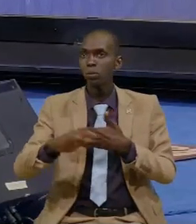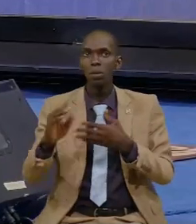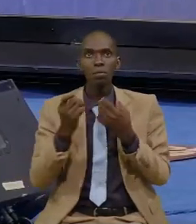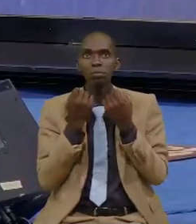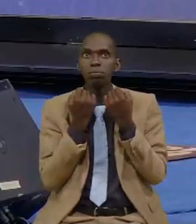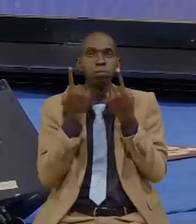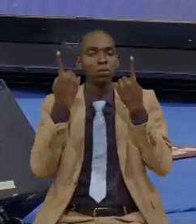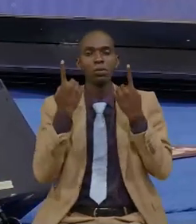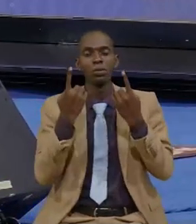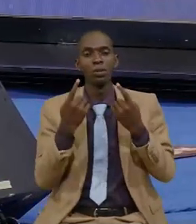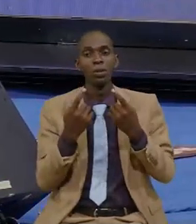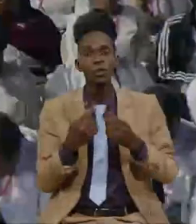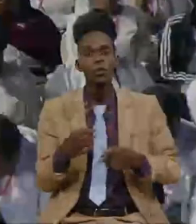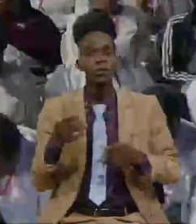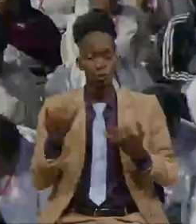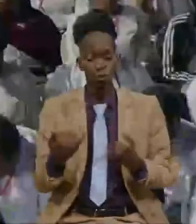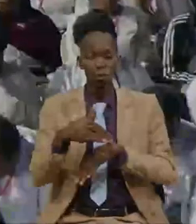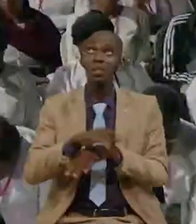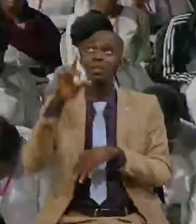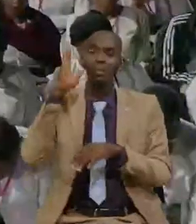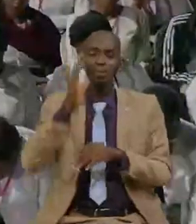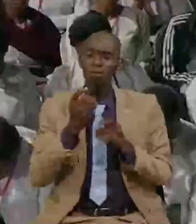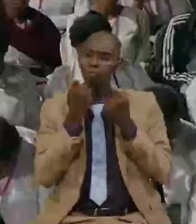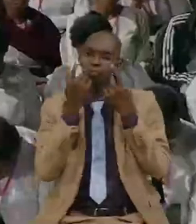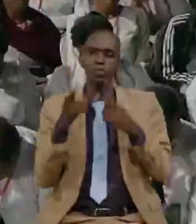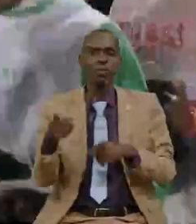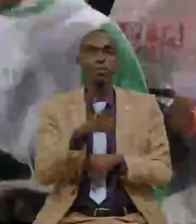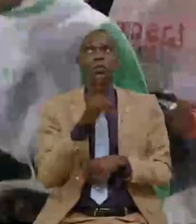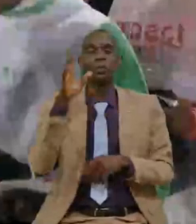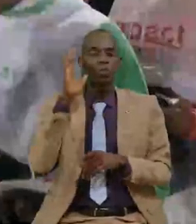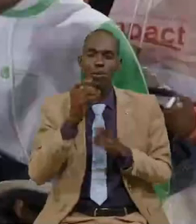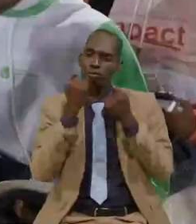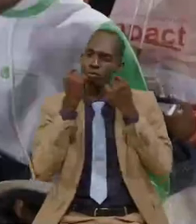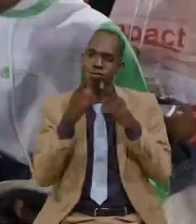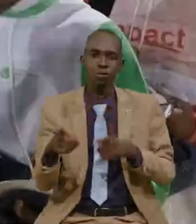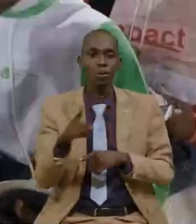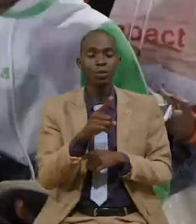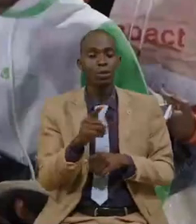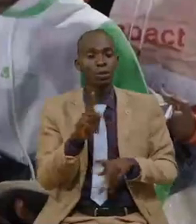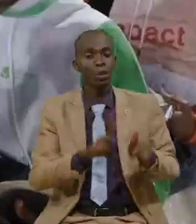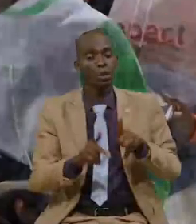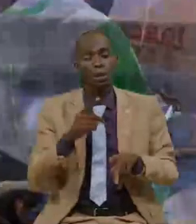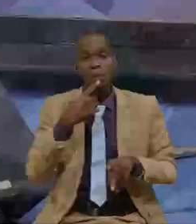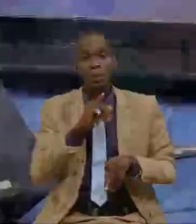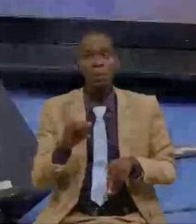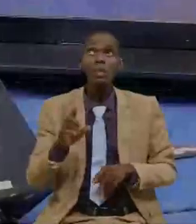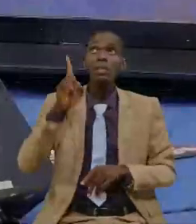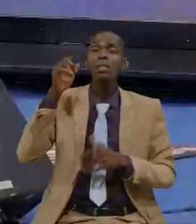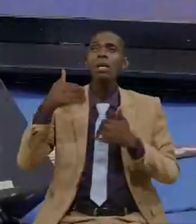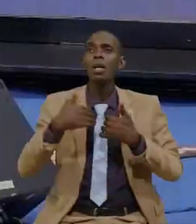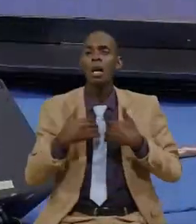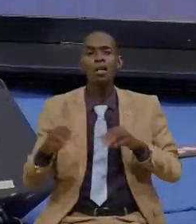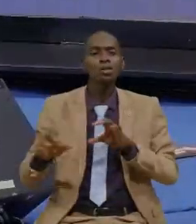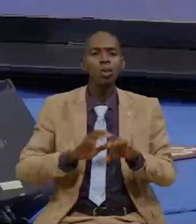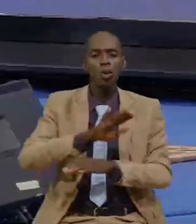grand étonnement. Ce soir, il vous sidérera. Il va vous étonner. Et disait,